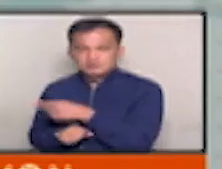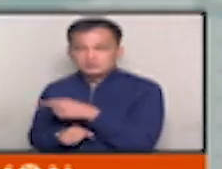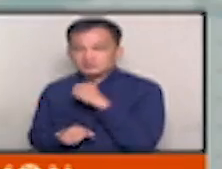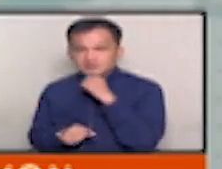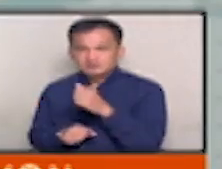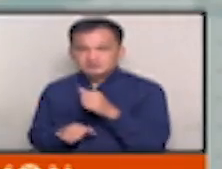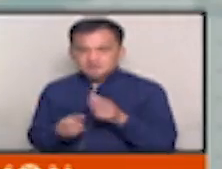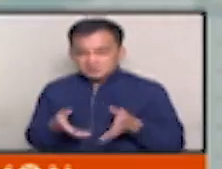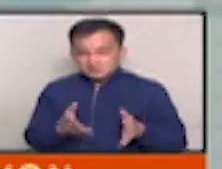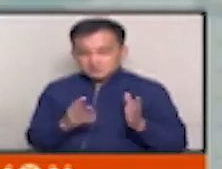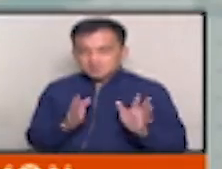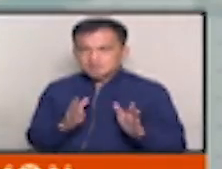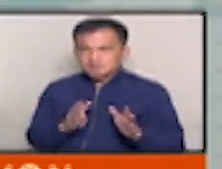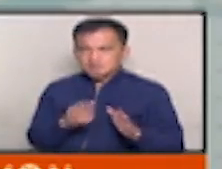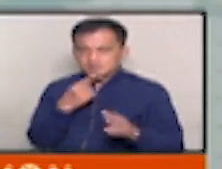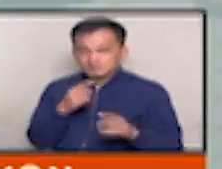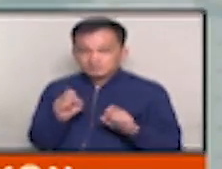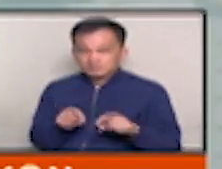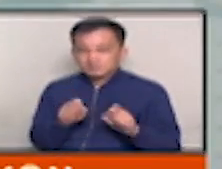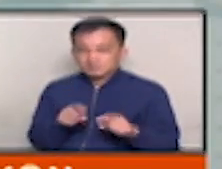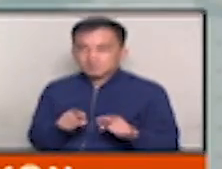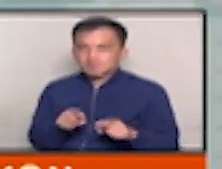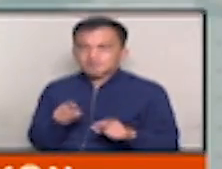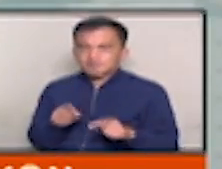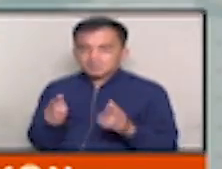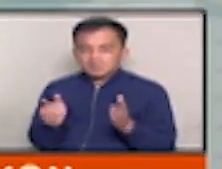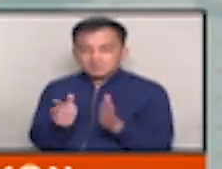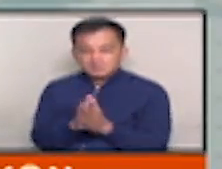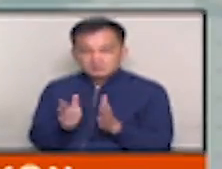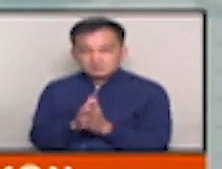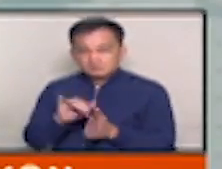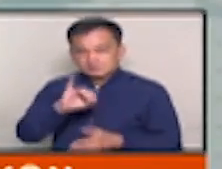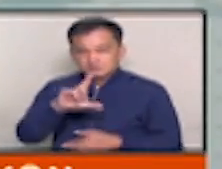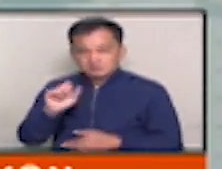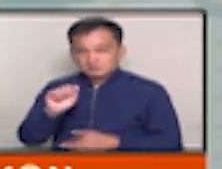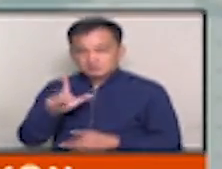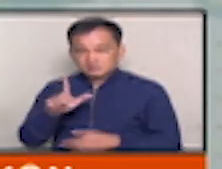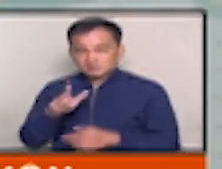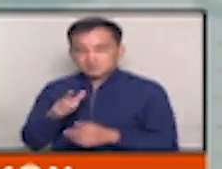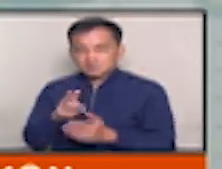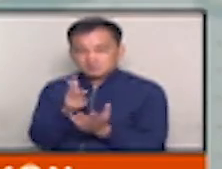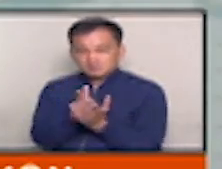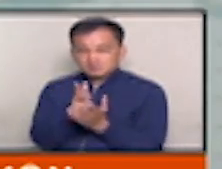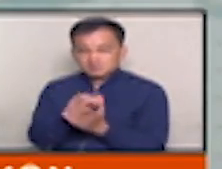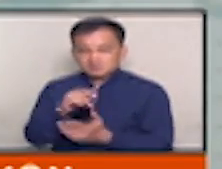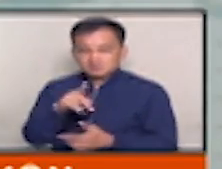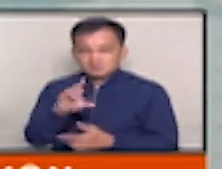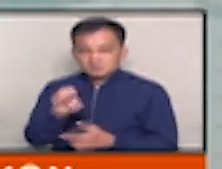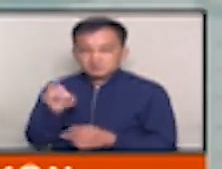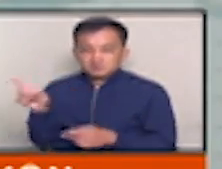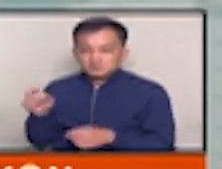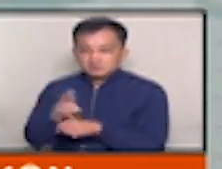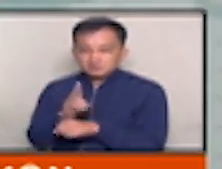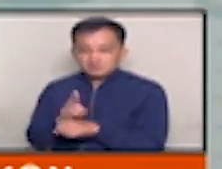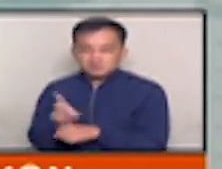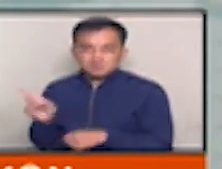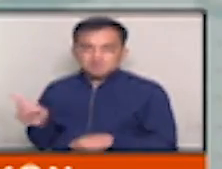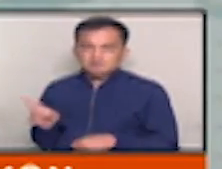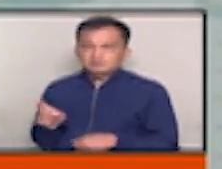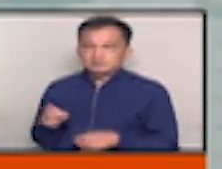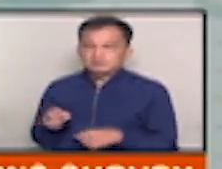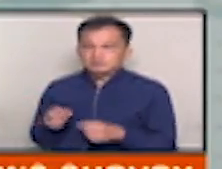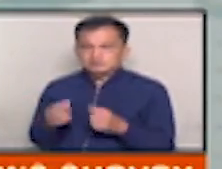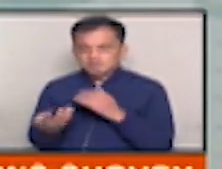nila pinapayagan na magtinda po yung mga illegal vendor doon sa kanilang parking space. Dahil po gamit po nila yun sa kanilang